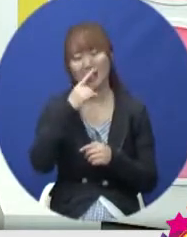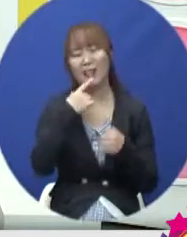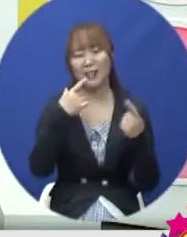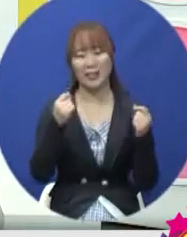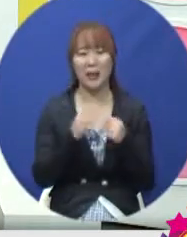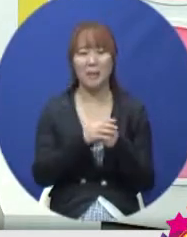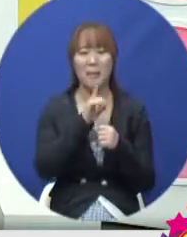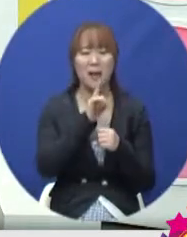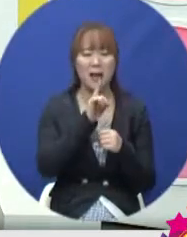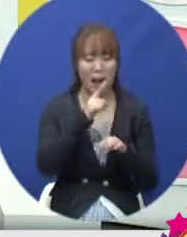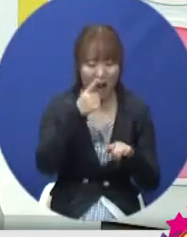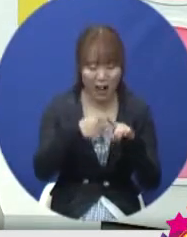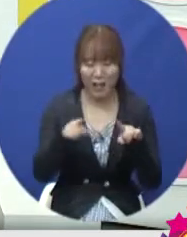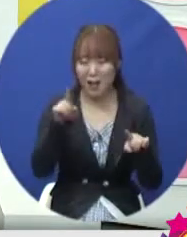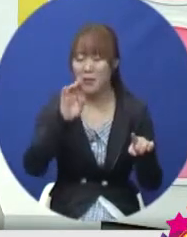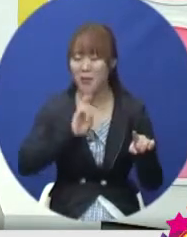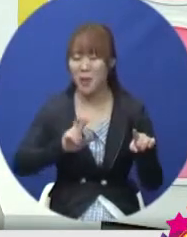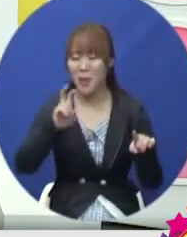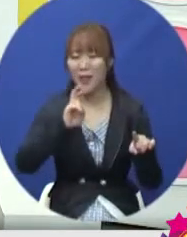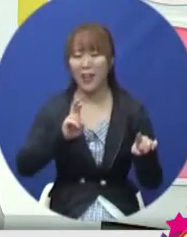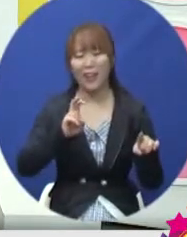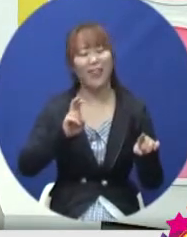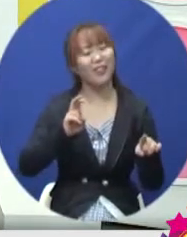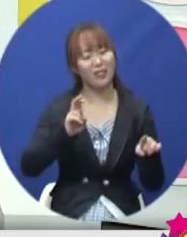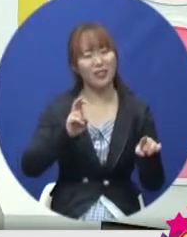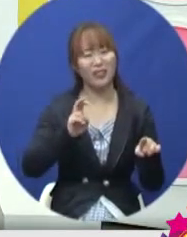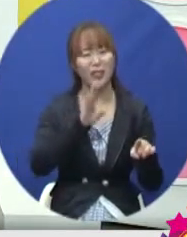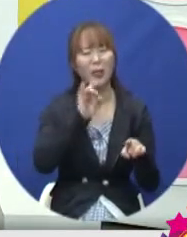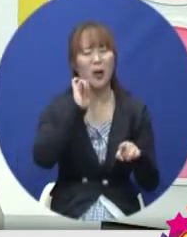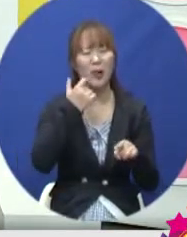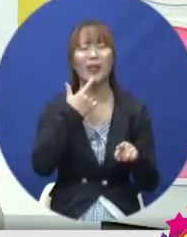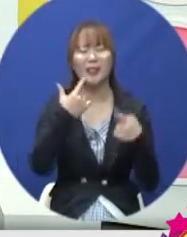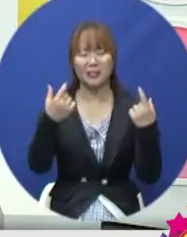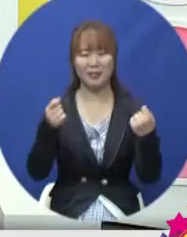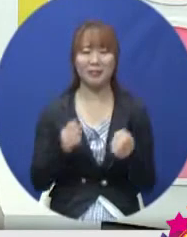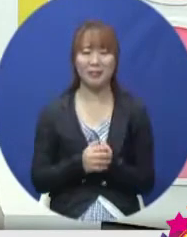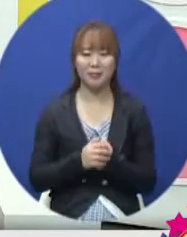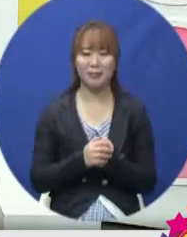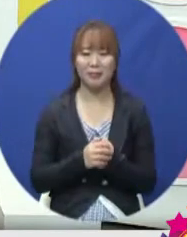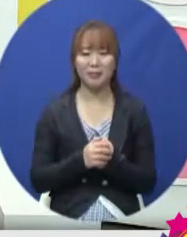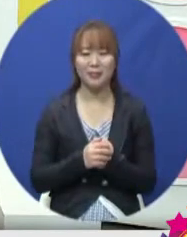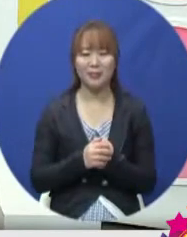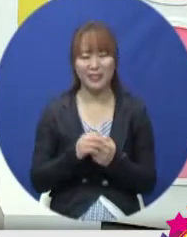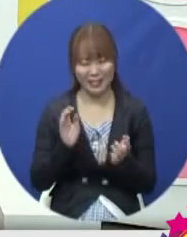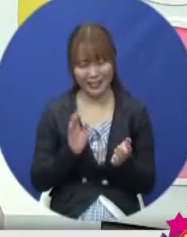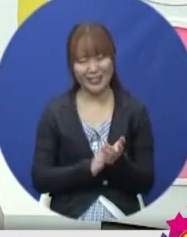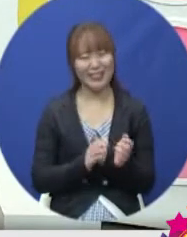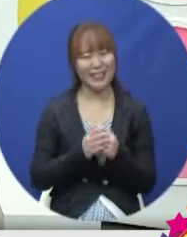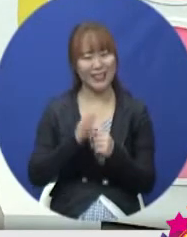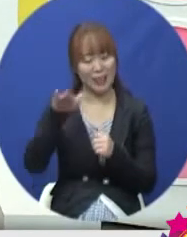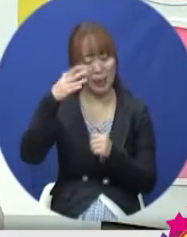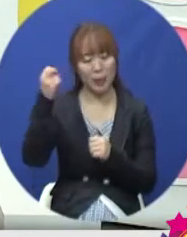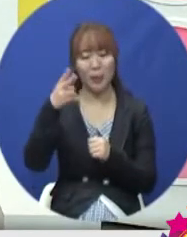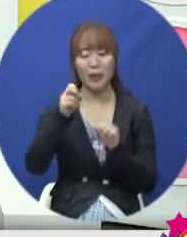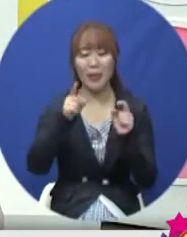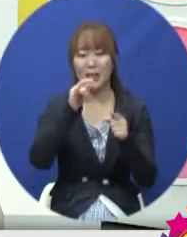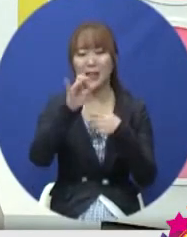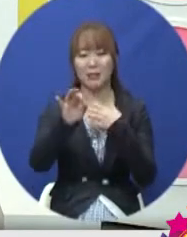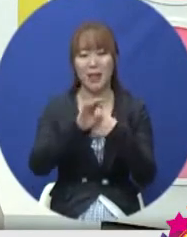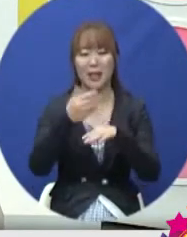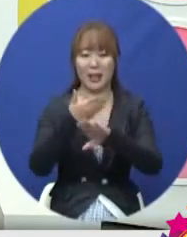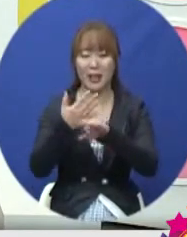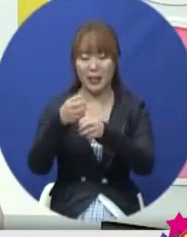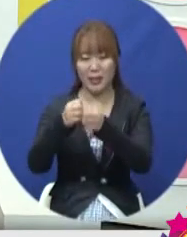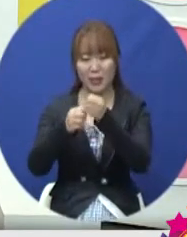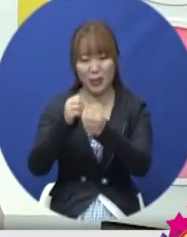네, 말씀하시다가 이렇게 노래를 팍 하기가 사실 조금 쉽진 않아요. 그렇죠. 네, 아이고 다음번에 기회가 되면 또 다른 예.